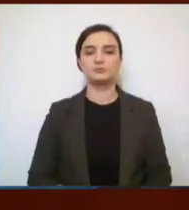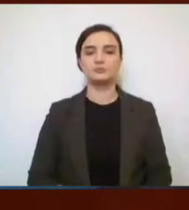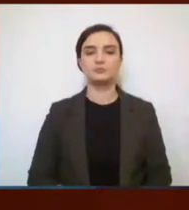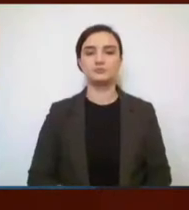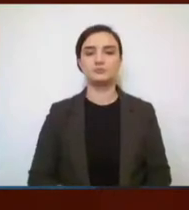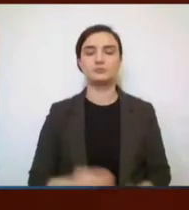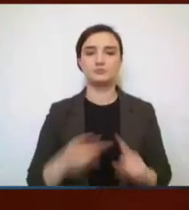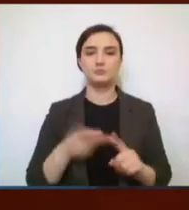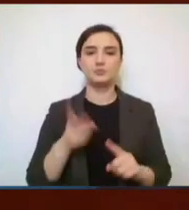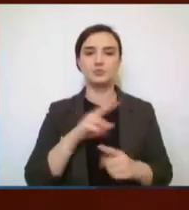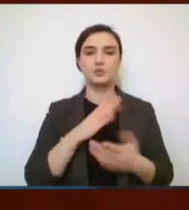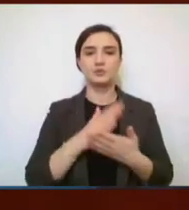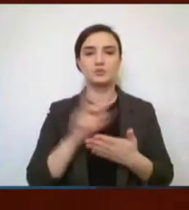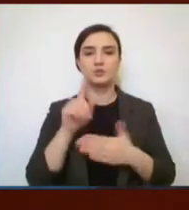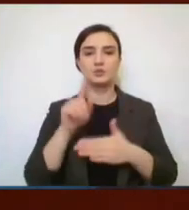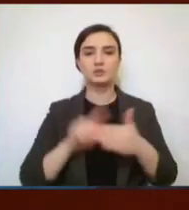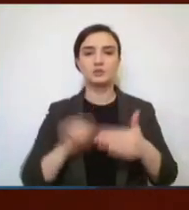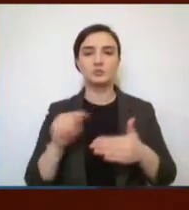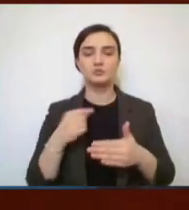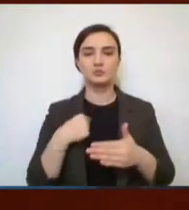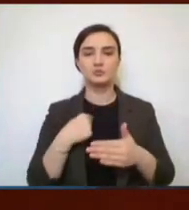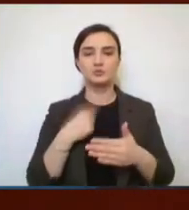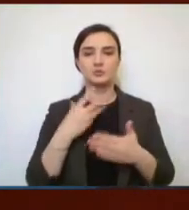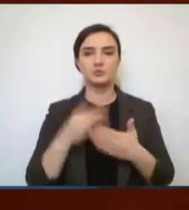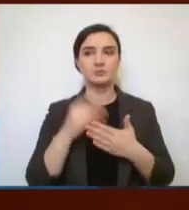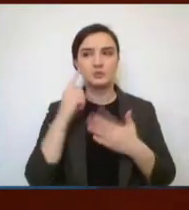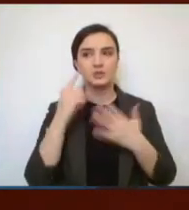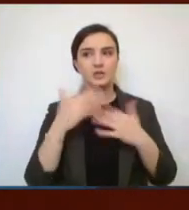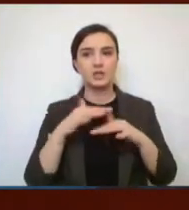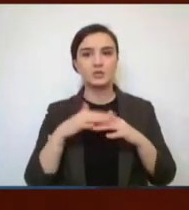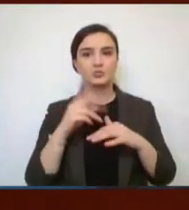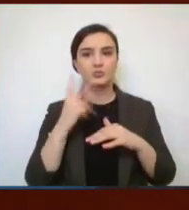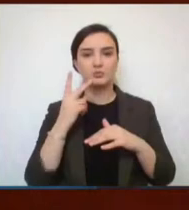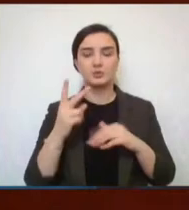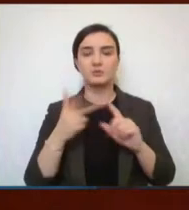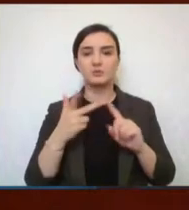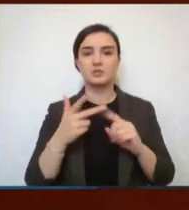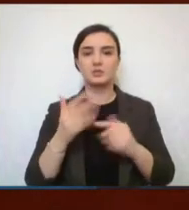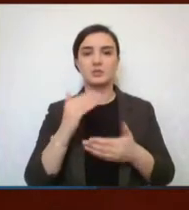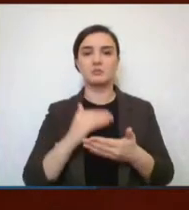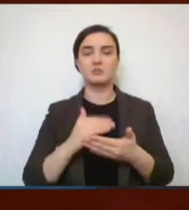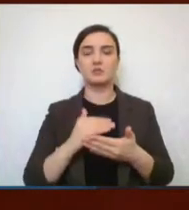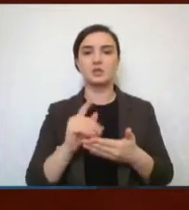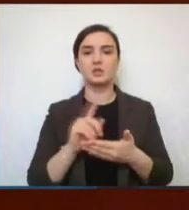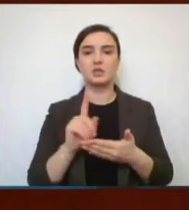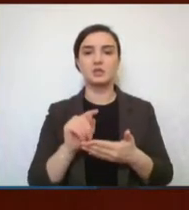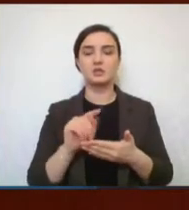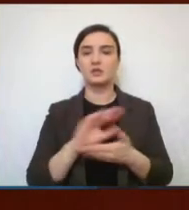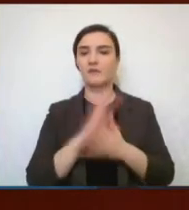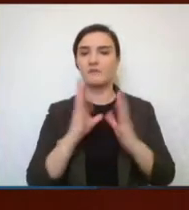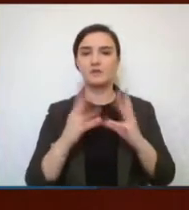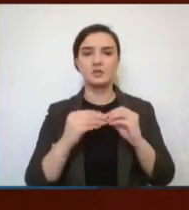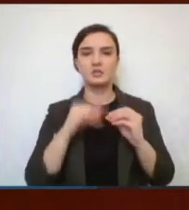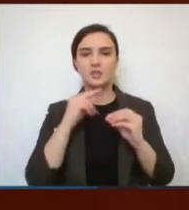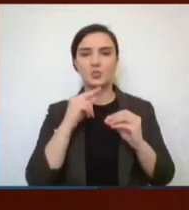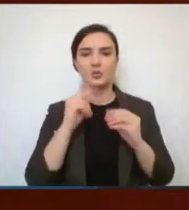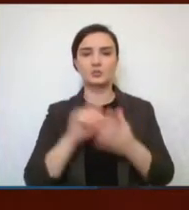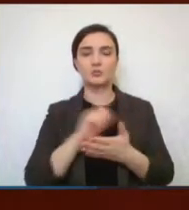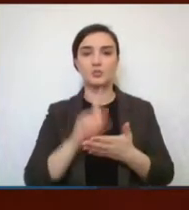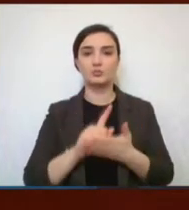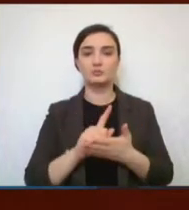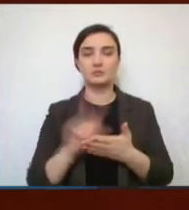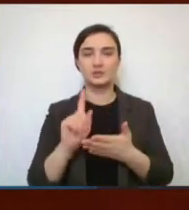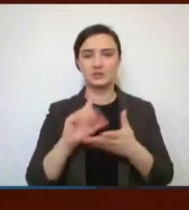ჩემი ლოგიკით და ჩემი კრიტიკით მივყვები ამას. და მესამე, რაც ყველაზე საყურადღებოდ მიმაჩნია და რაც